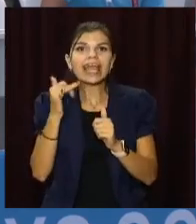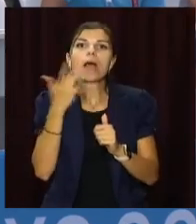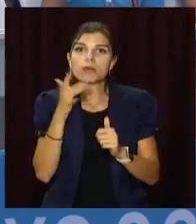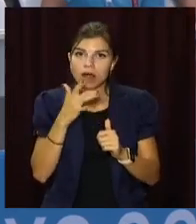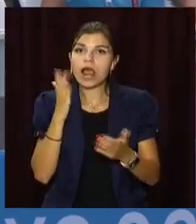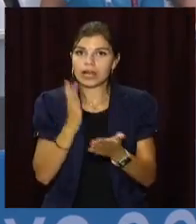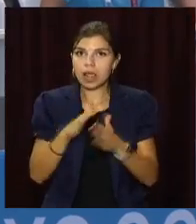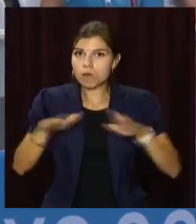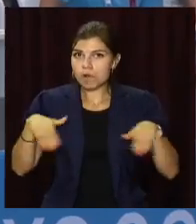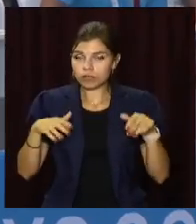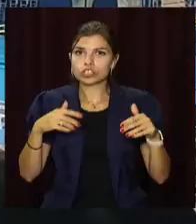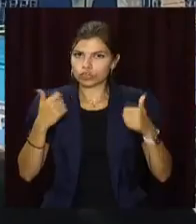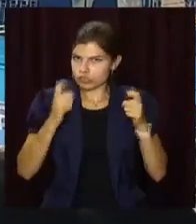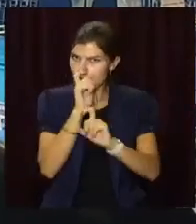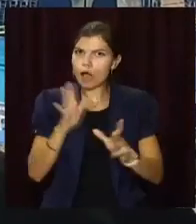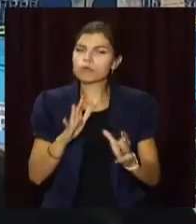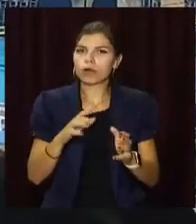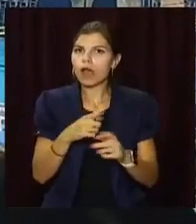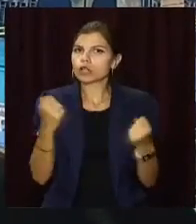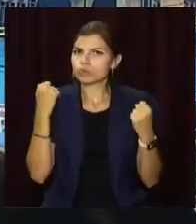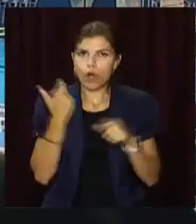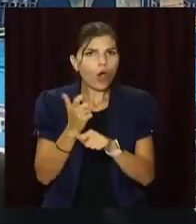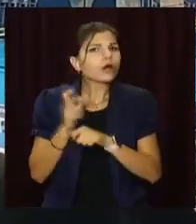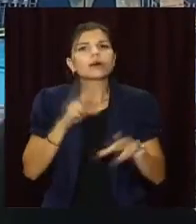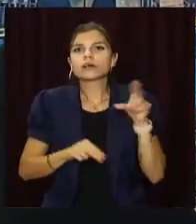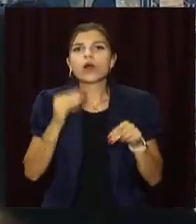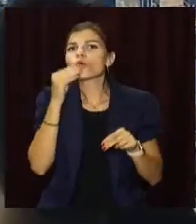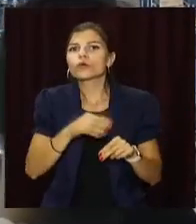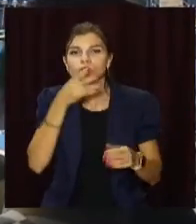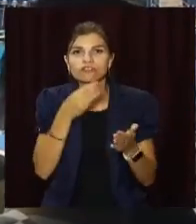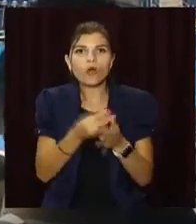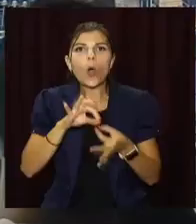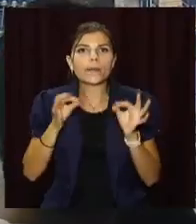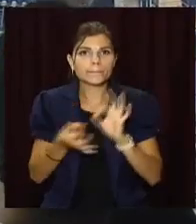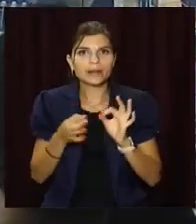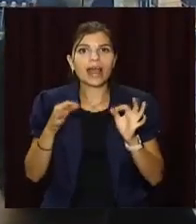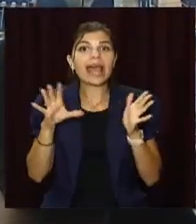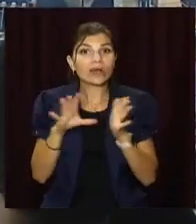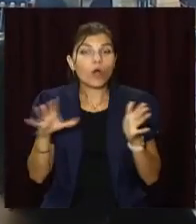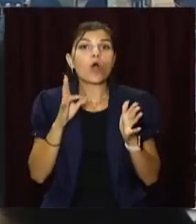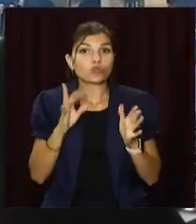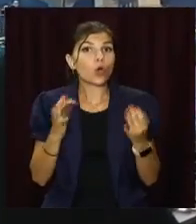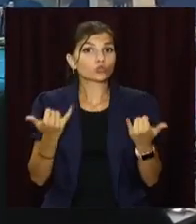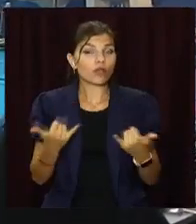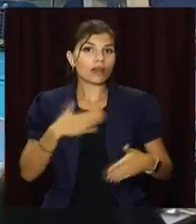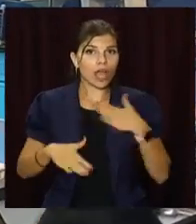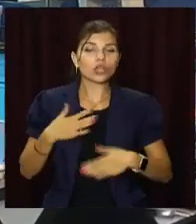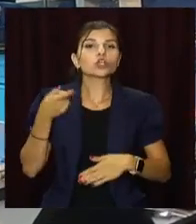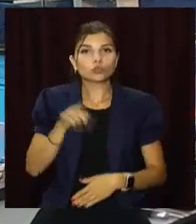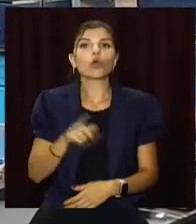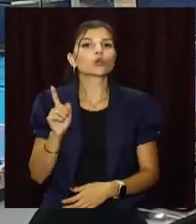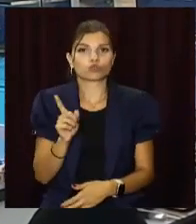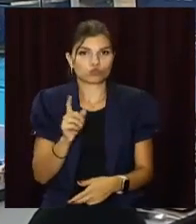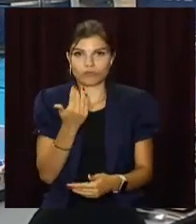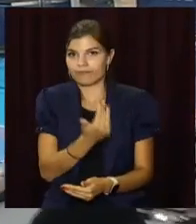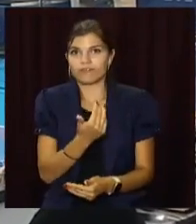українця випередили італійський та американський плавці. За словами спортсмена, він дуже сподівався покращити свій олімпійський рекорд,